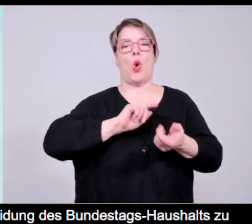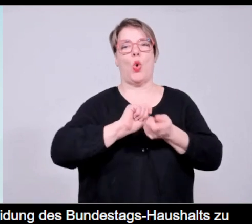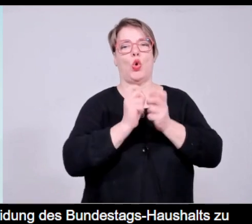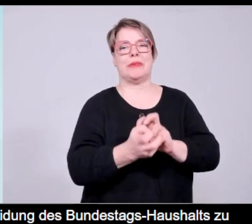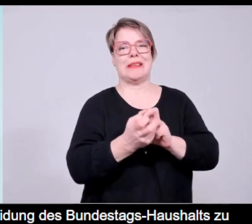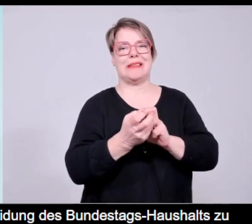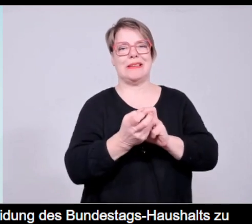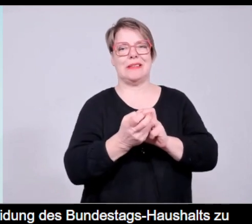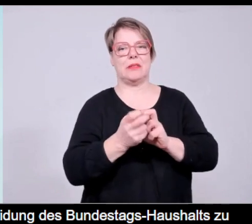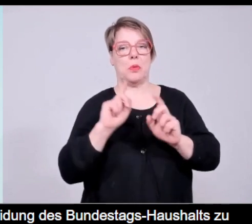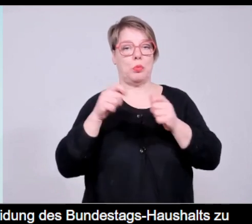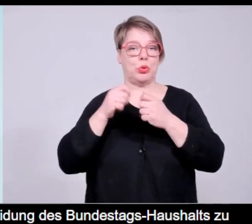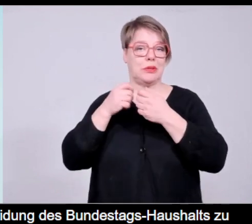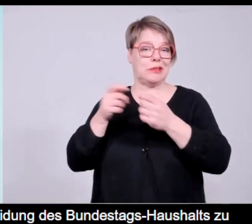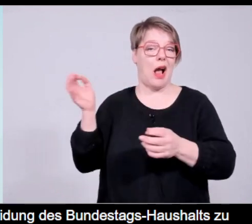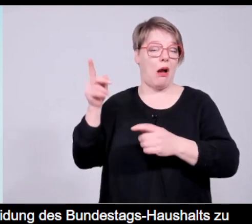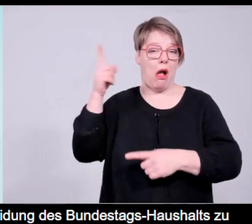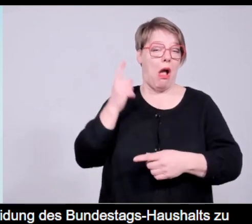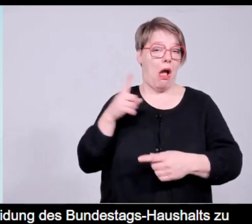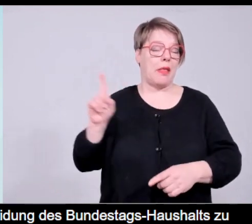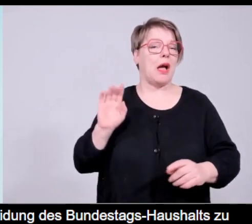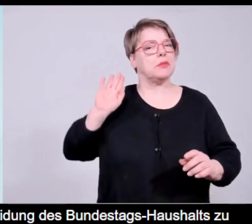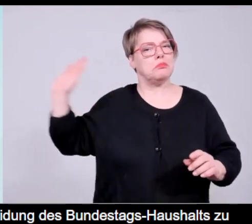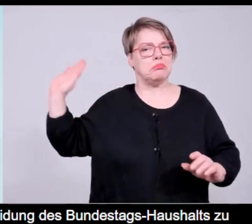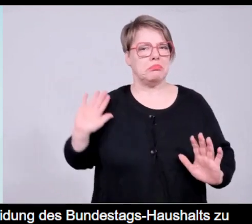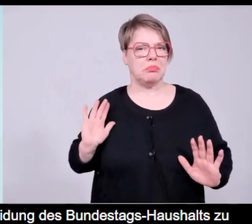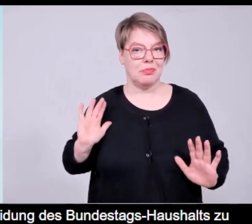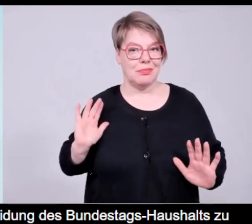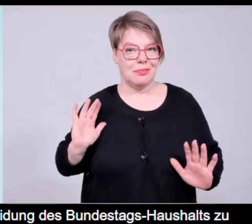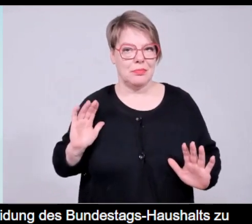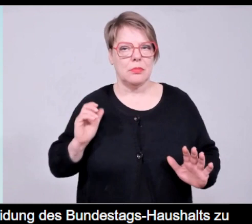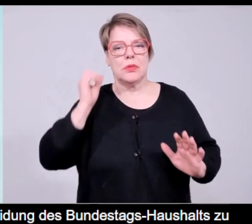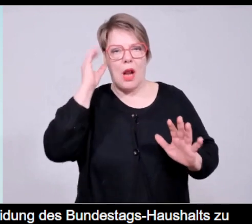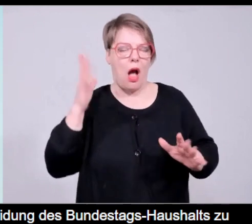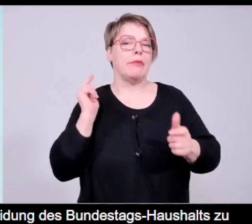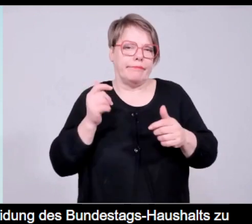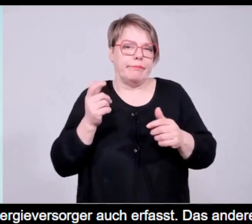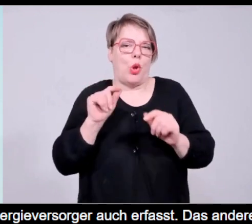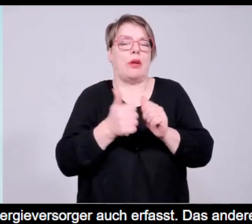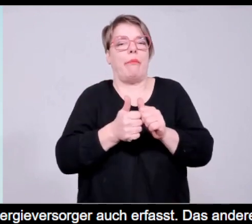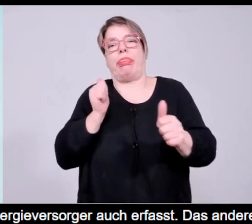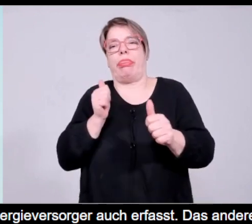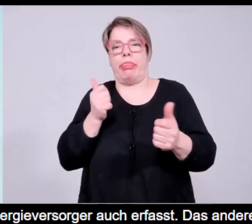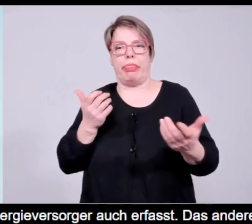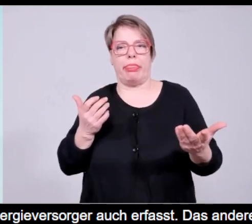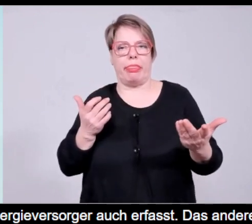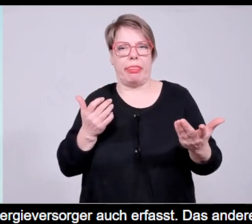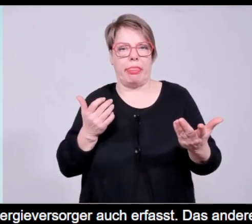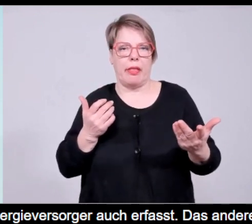Bund auch noch nicht fertiggestellt ist. Wir gehen jetzt momentan davon aus, dass es dann halt Mitte Februar soweit sein wird.